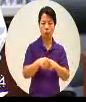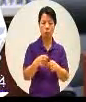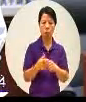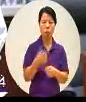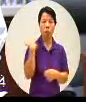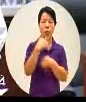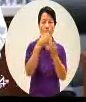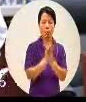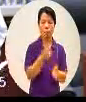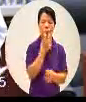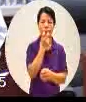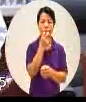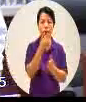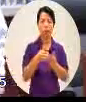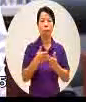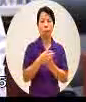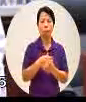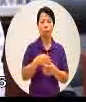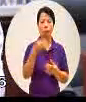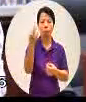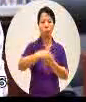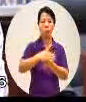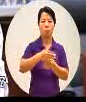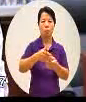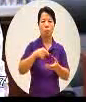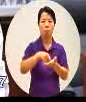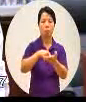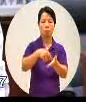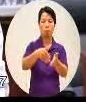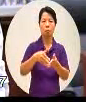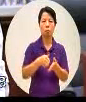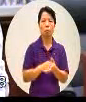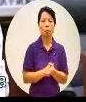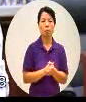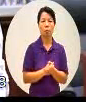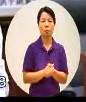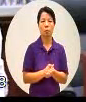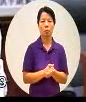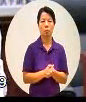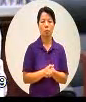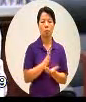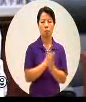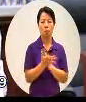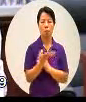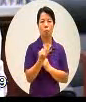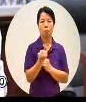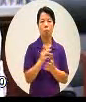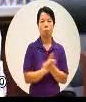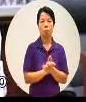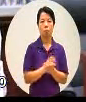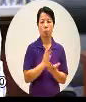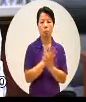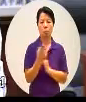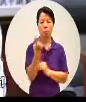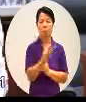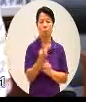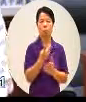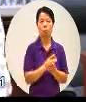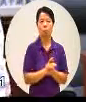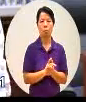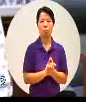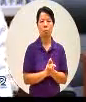中央买迄个讨经费的啦。 唔 知几项？哎呀，几项啊？我所知也总两项